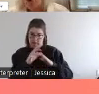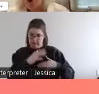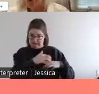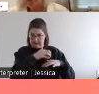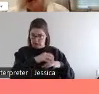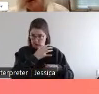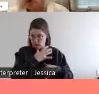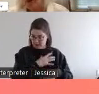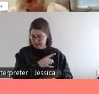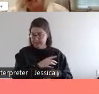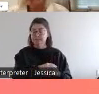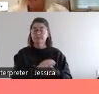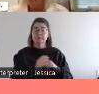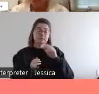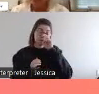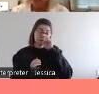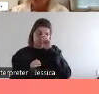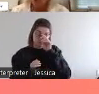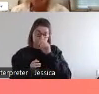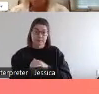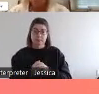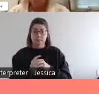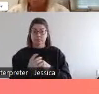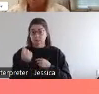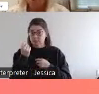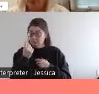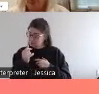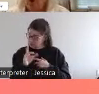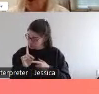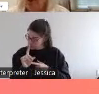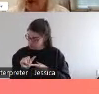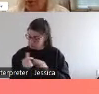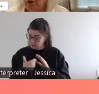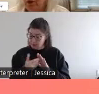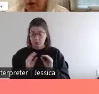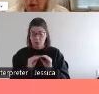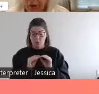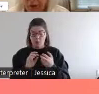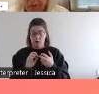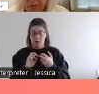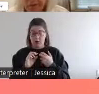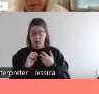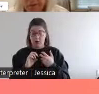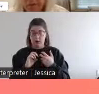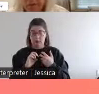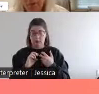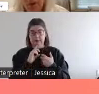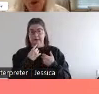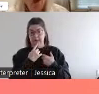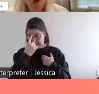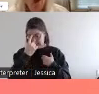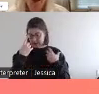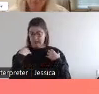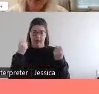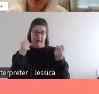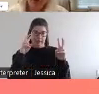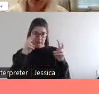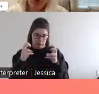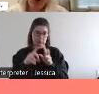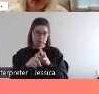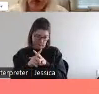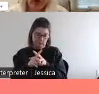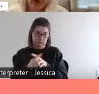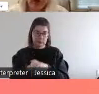aussi bien que les femmes qui n'avaient pas vécu le même degré de violence physique. Cependant, les incapacités, encore une fois,